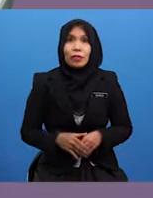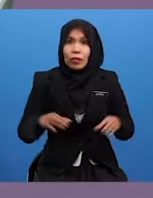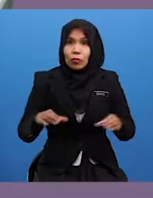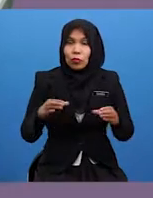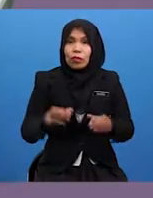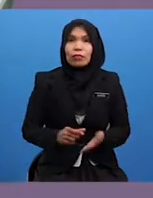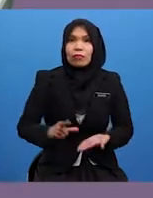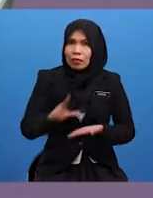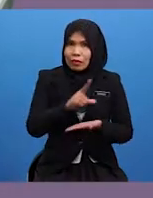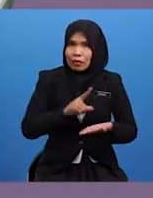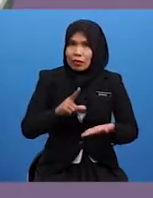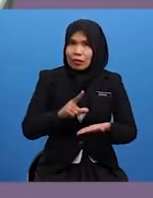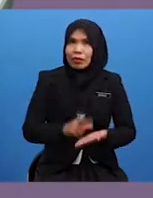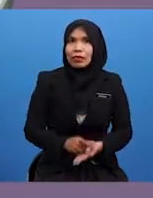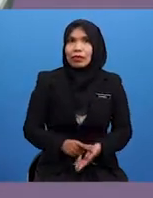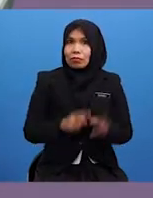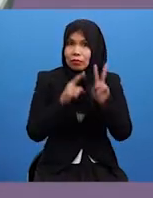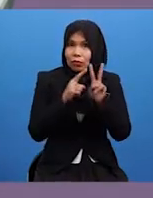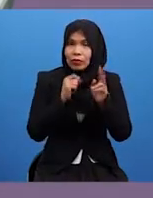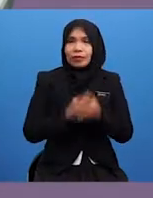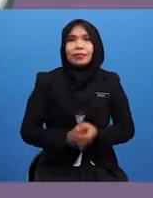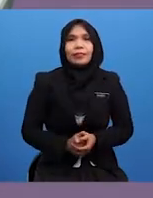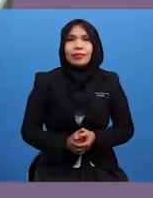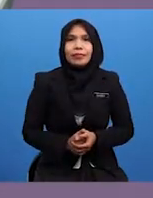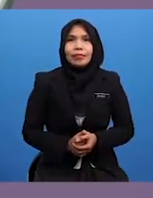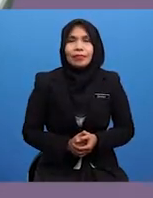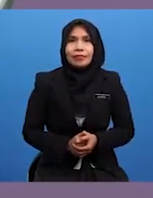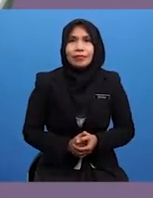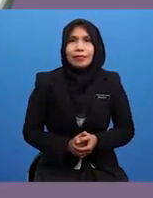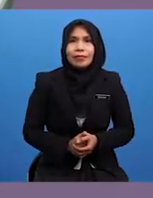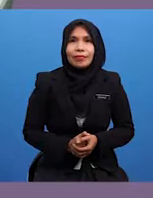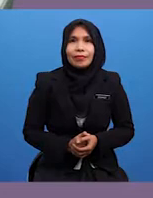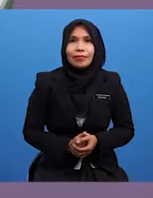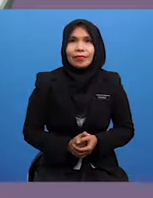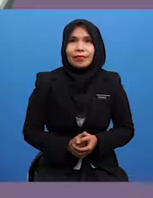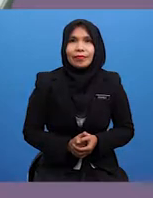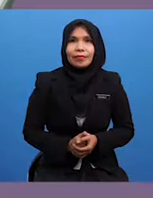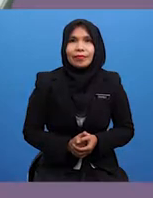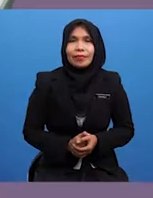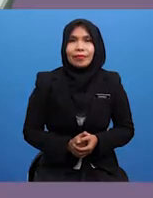Okey. Cikgu akan pasangkan dua mentol di dalam litar ini.